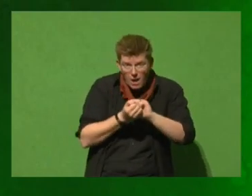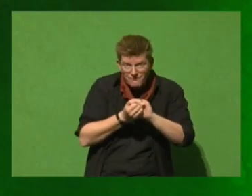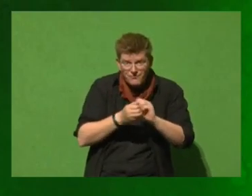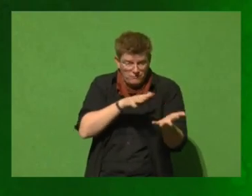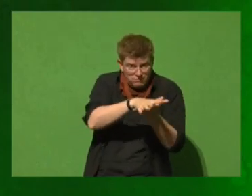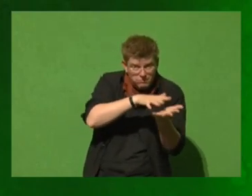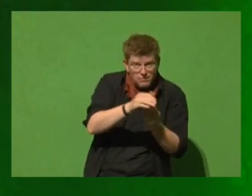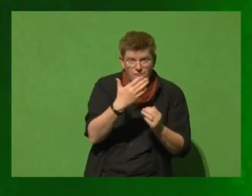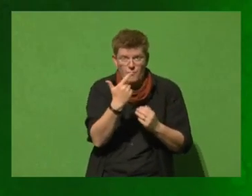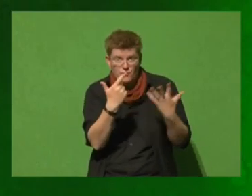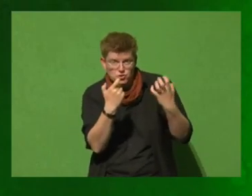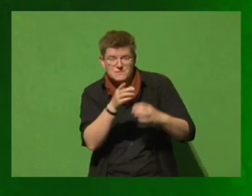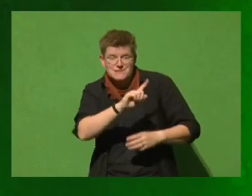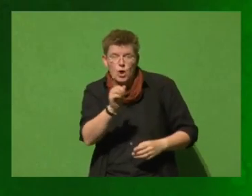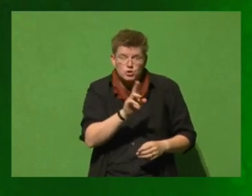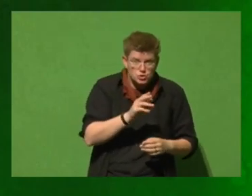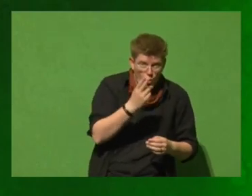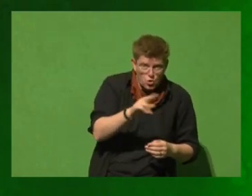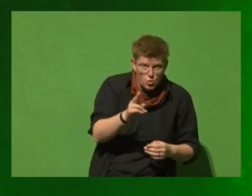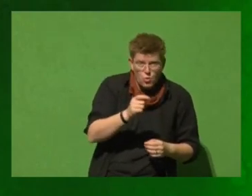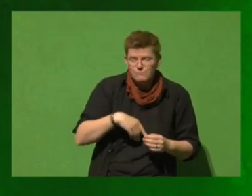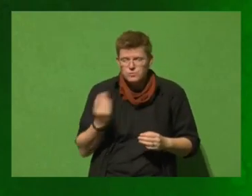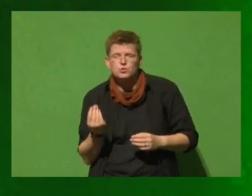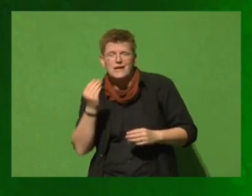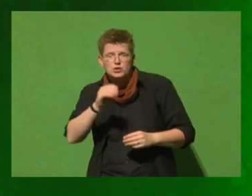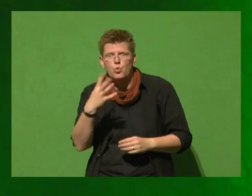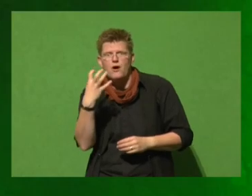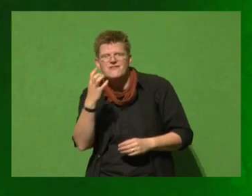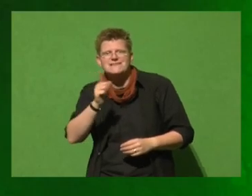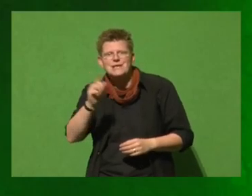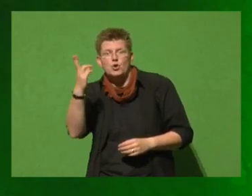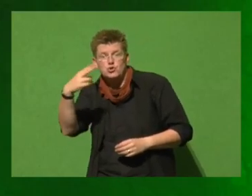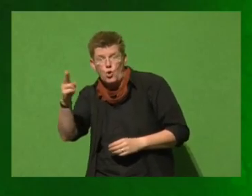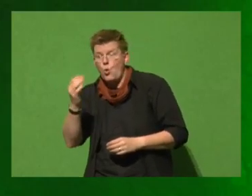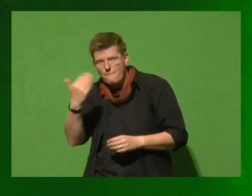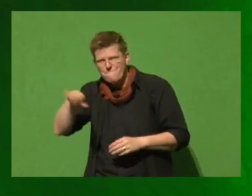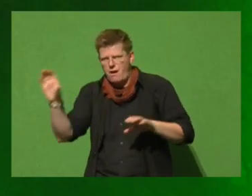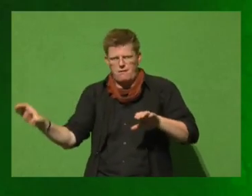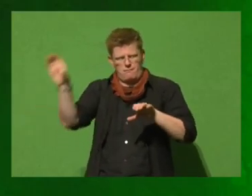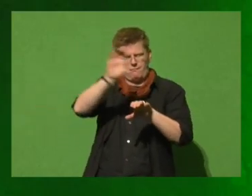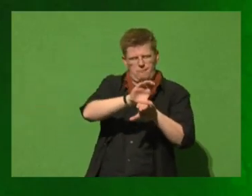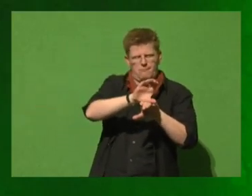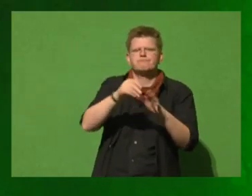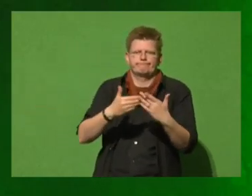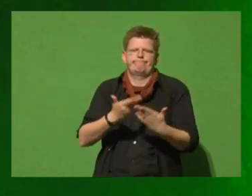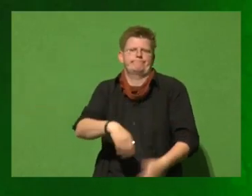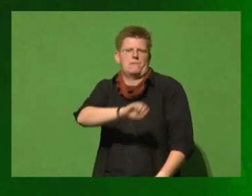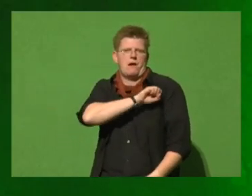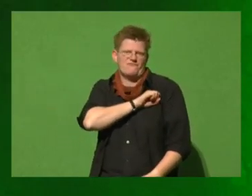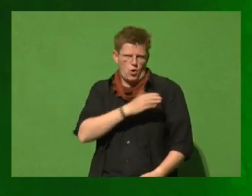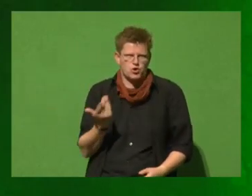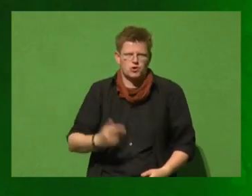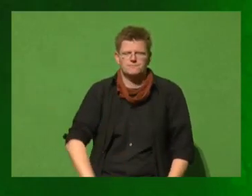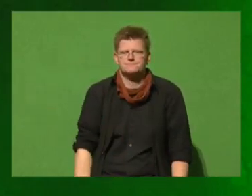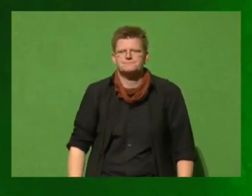Euro ausgeben eigentlich und dann nochmal 40.000 Euro nochmal drauf bekommen, war das schon ein großer Erfolg, den wir dort